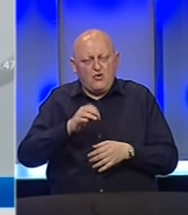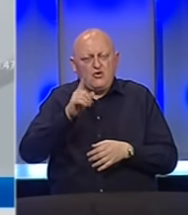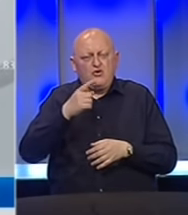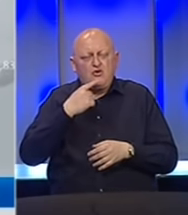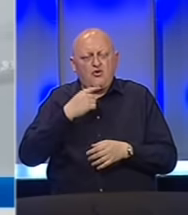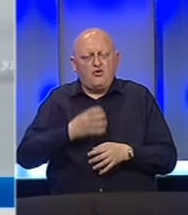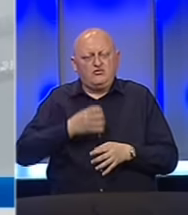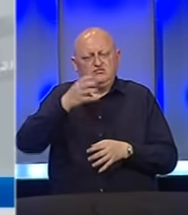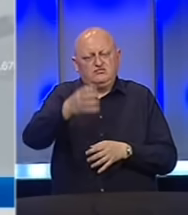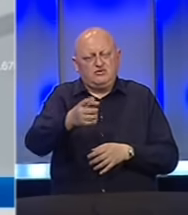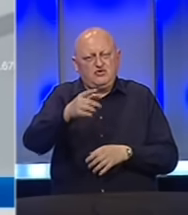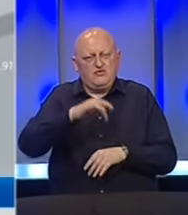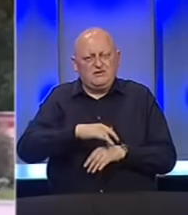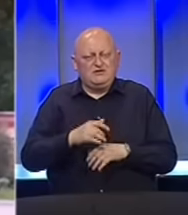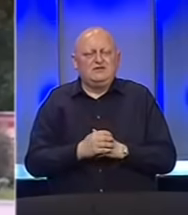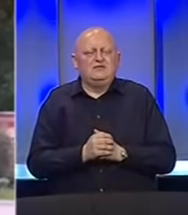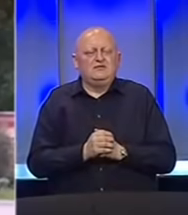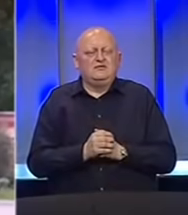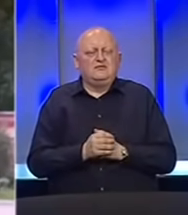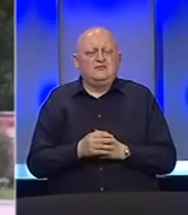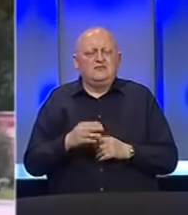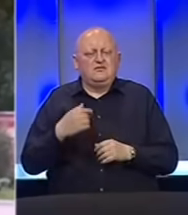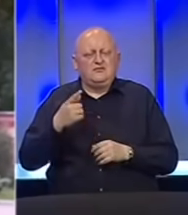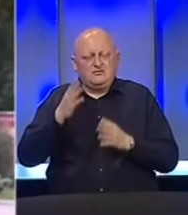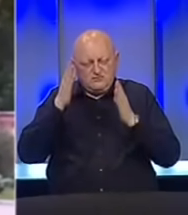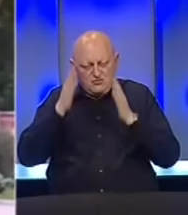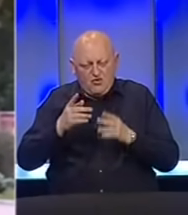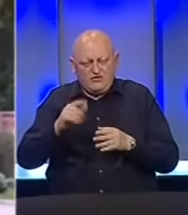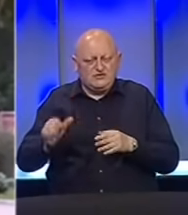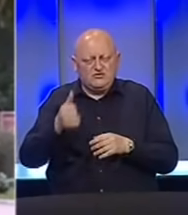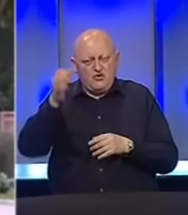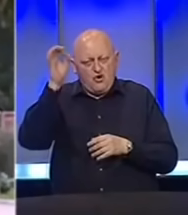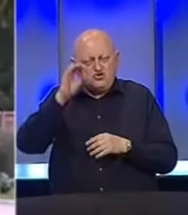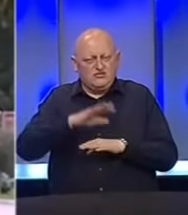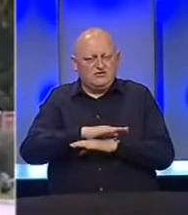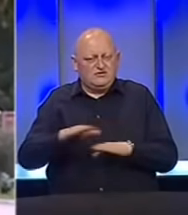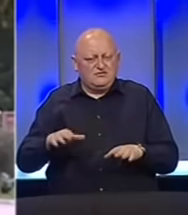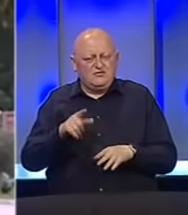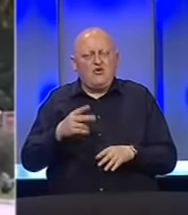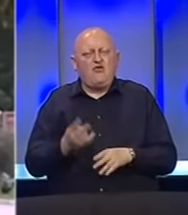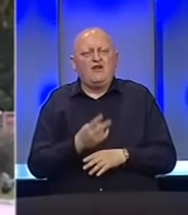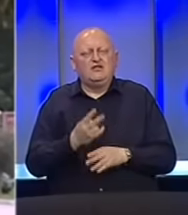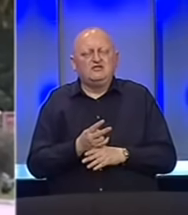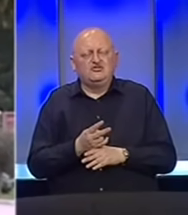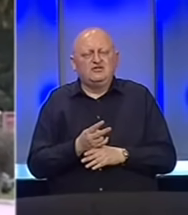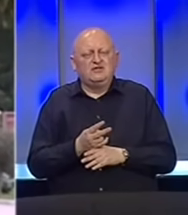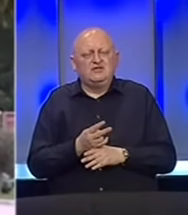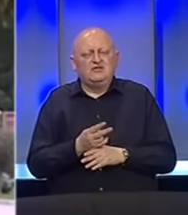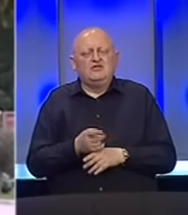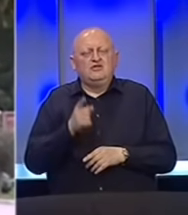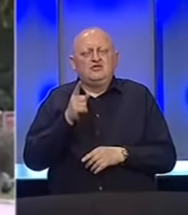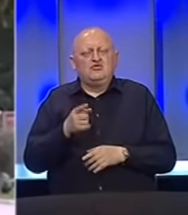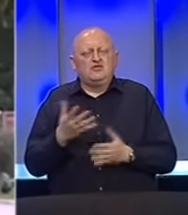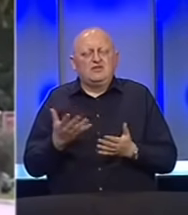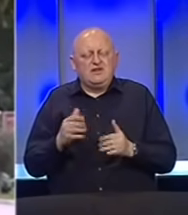onima koji su ih doveli na ta mjesta. Podobnost je ovdje temelj svega, zato ova država je tu